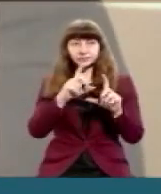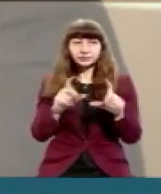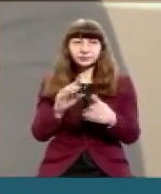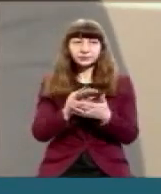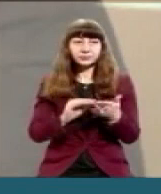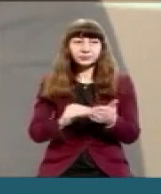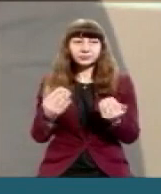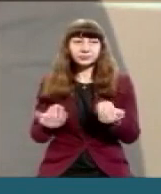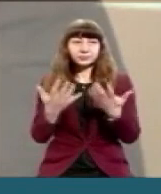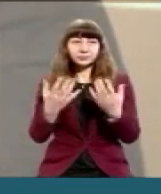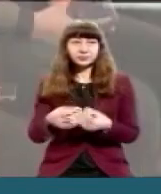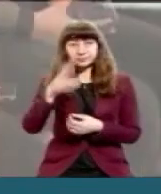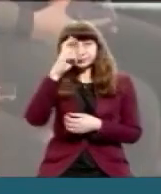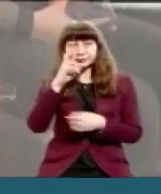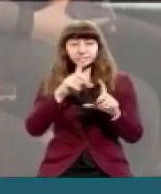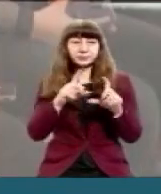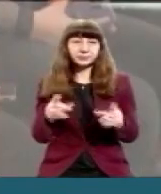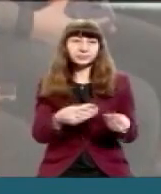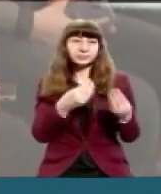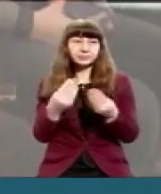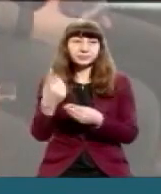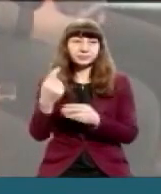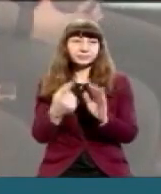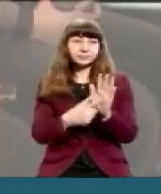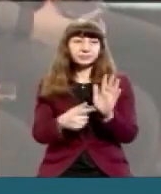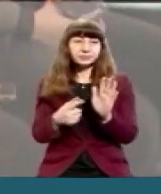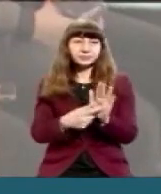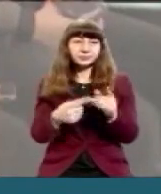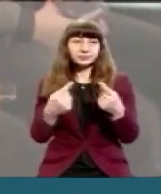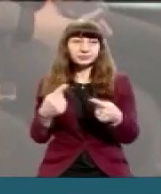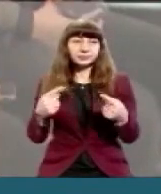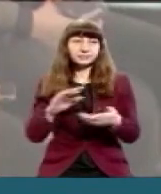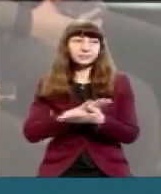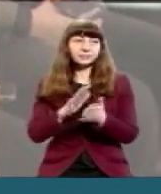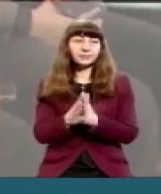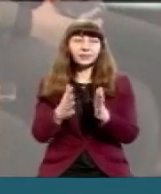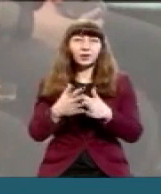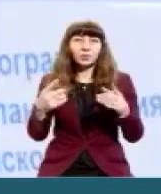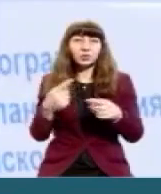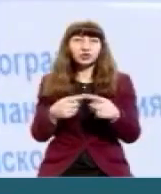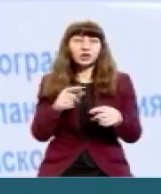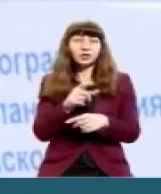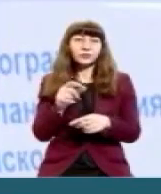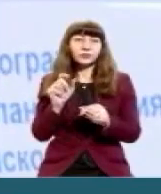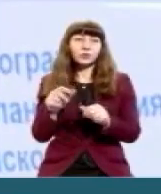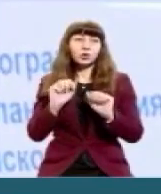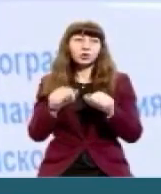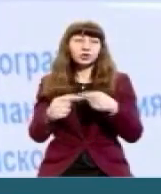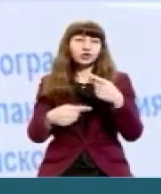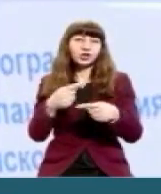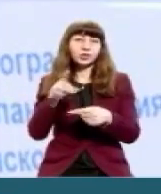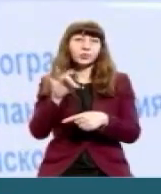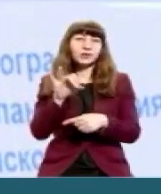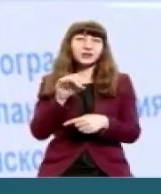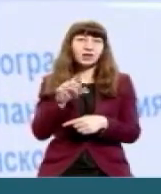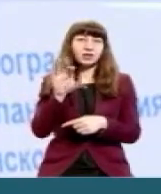На сегодняшний день государственные структуры оказывают 177 различных услуг. Большую часть из них кустанайцы могут получить через портал ЕГОВ.